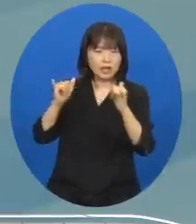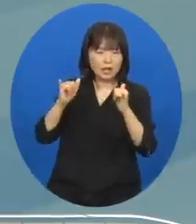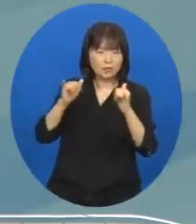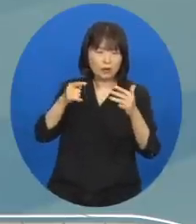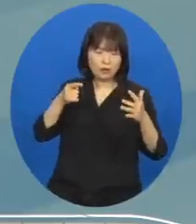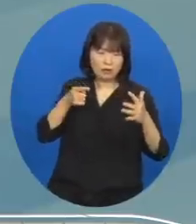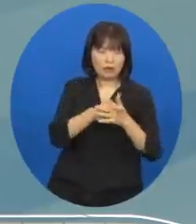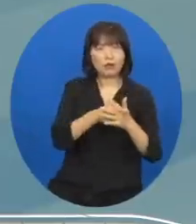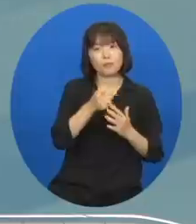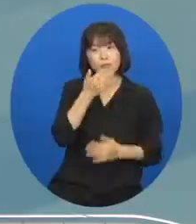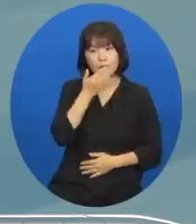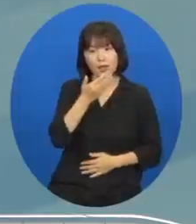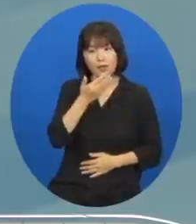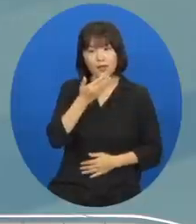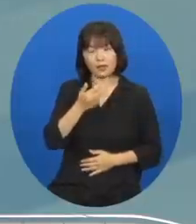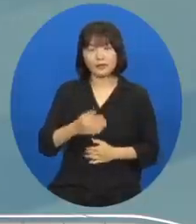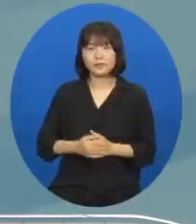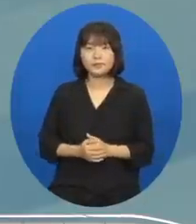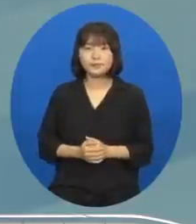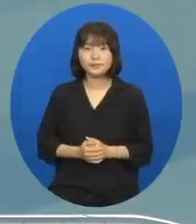있잖아요.